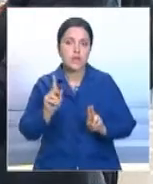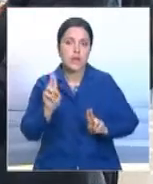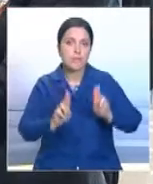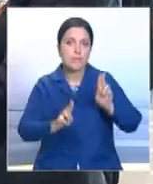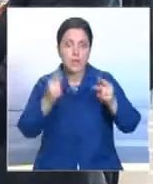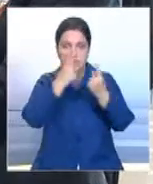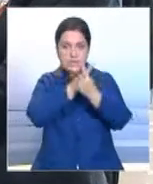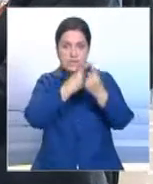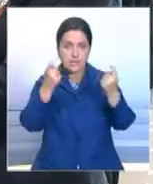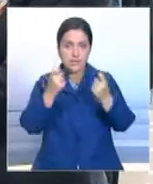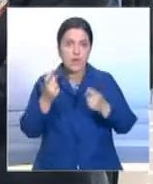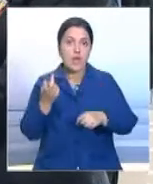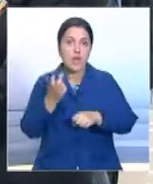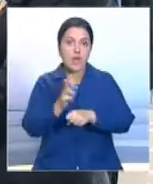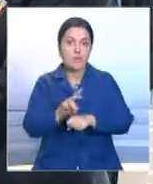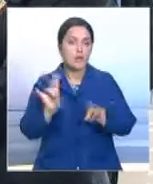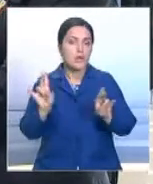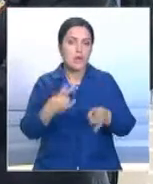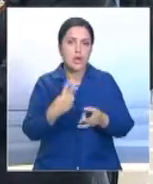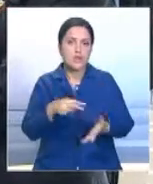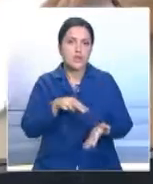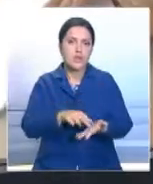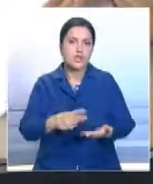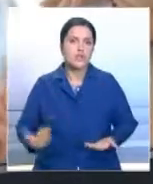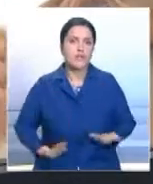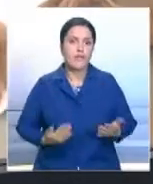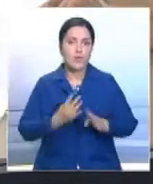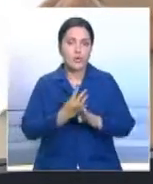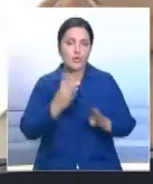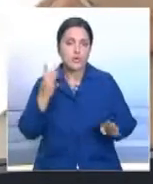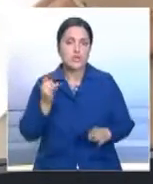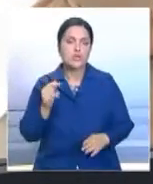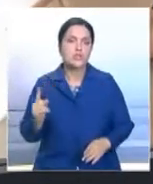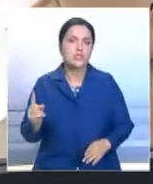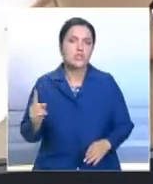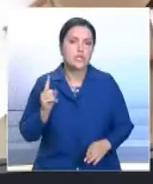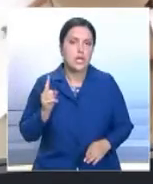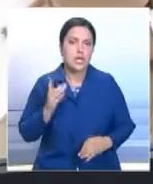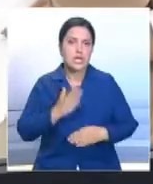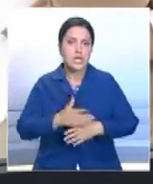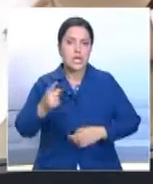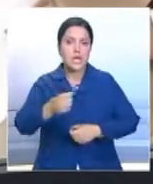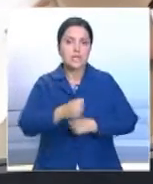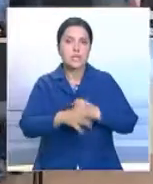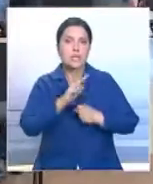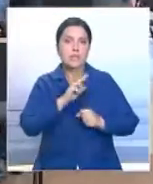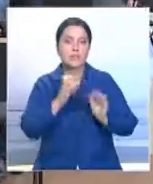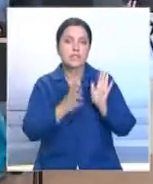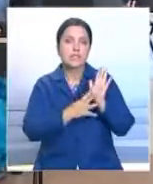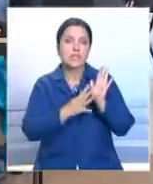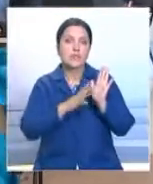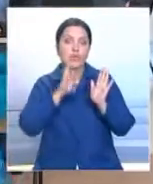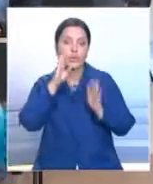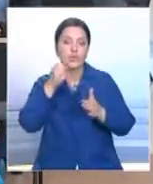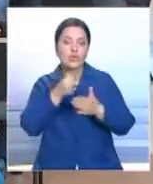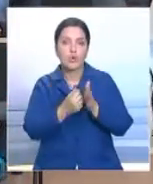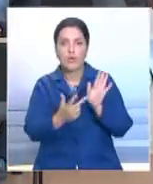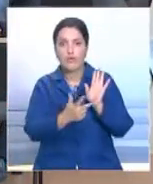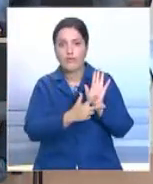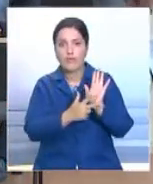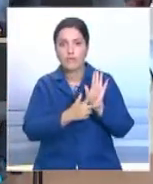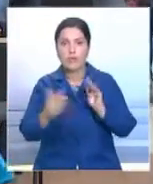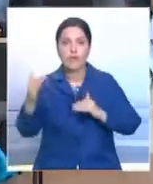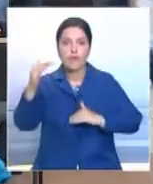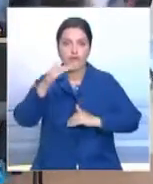система. То есть посетителям не приходится стоять в живой очереди и часами ждать обслуживания. Центры работают с 9